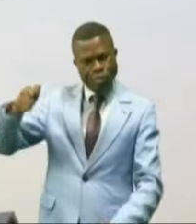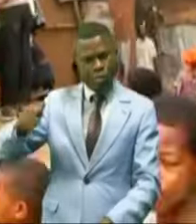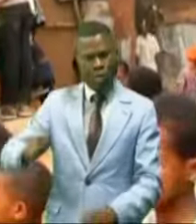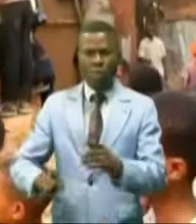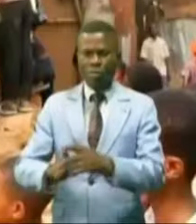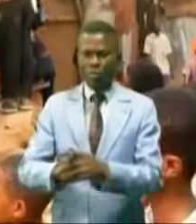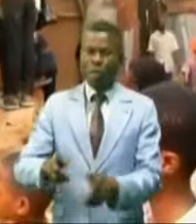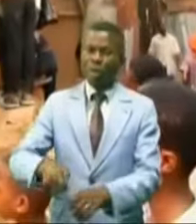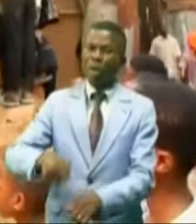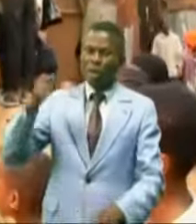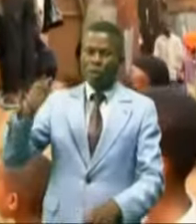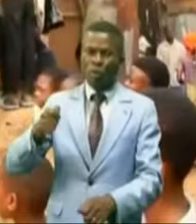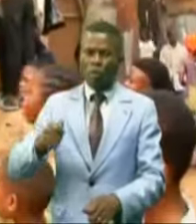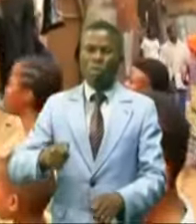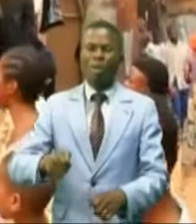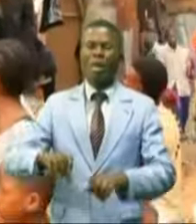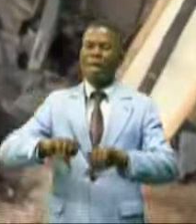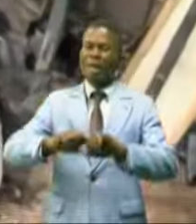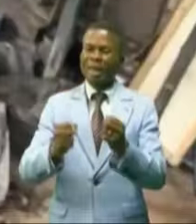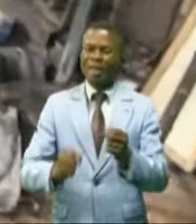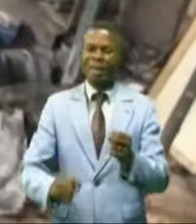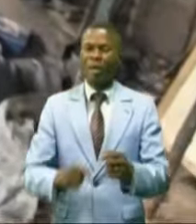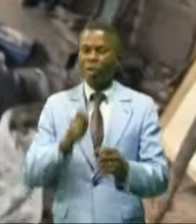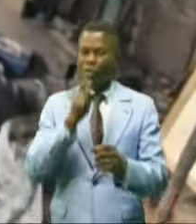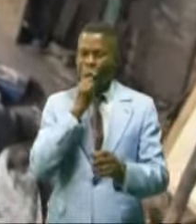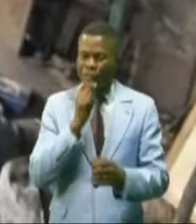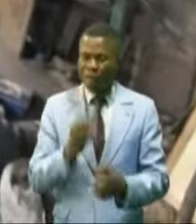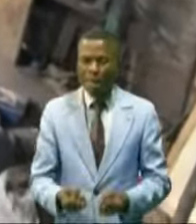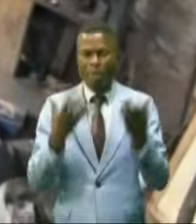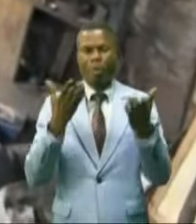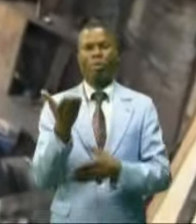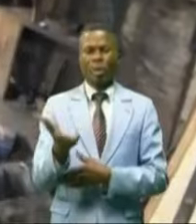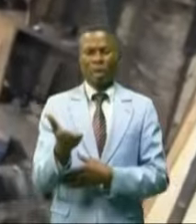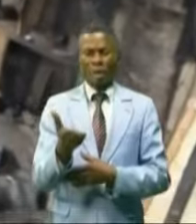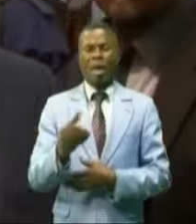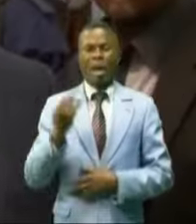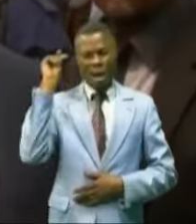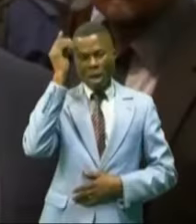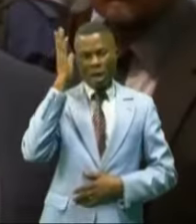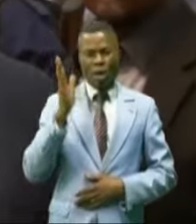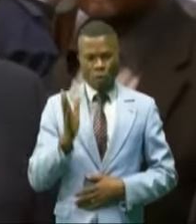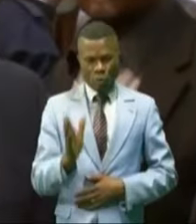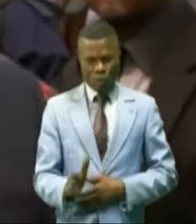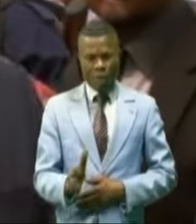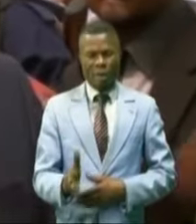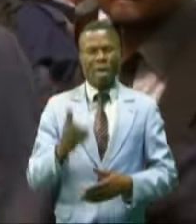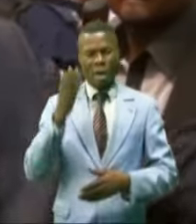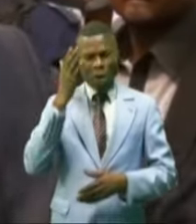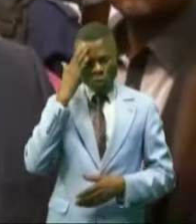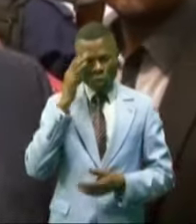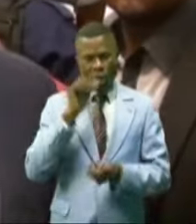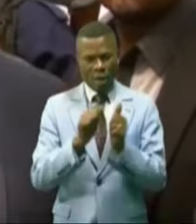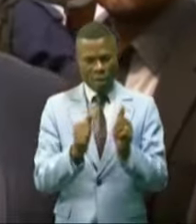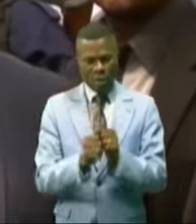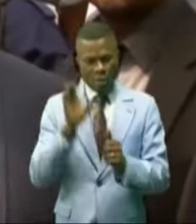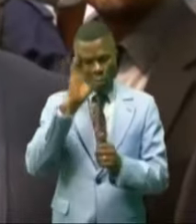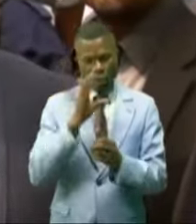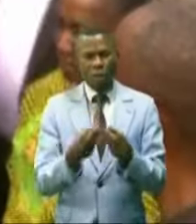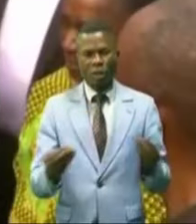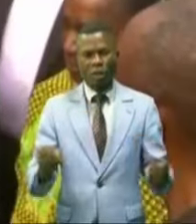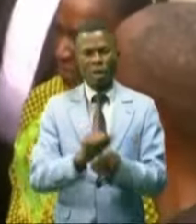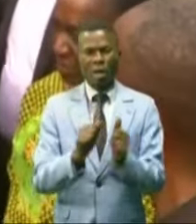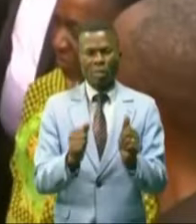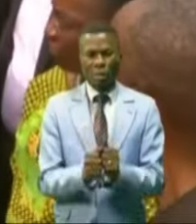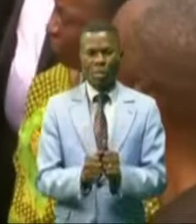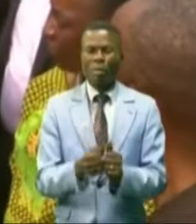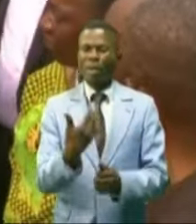par les dégâts causés par cet incendie, le numéro 1 de l'exécutif provincial du Kasaï central, Joseph Moïse Kamboulou-Konko, a invité les autorités